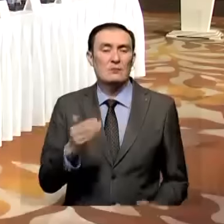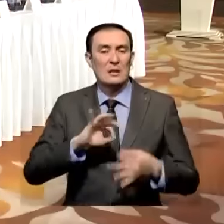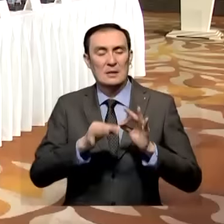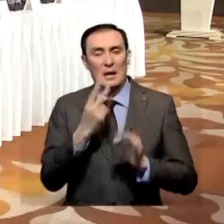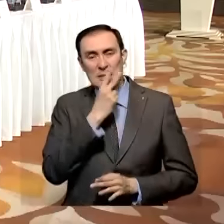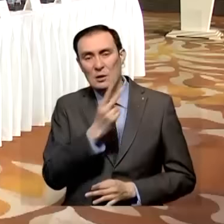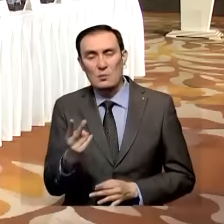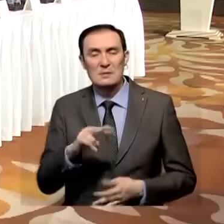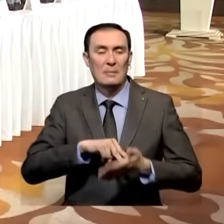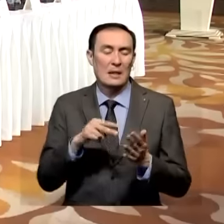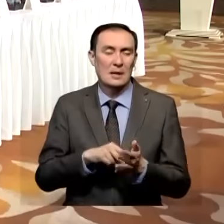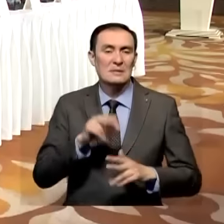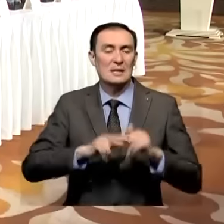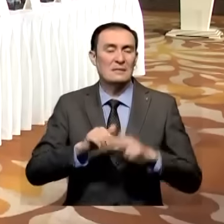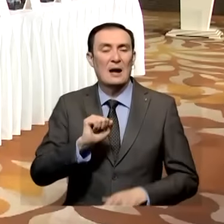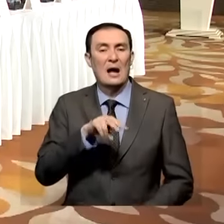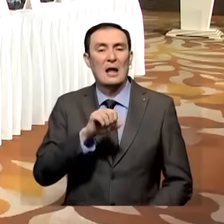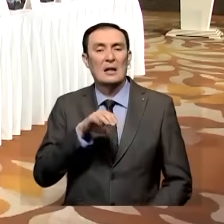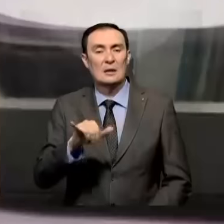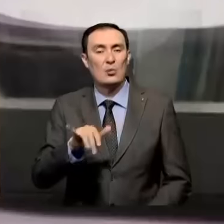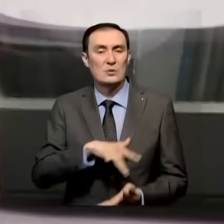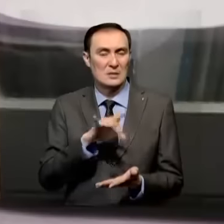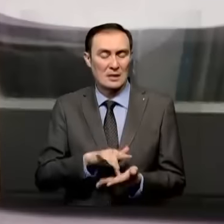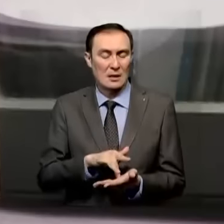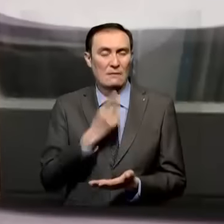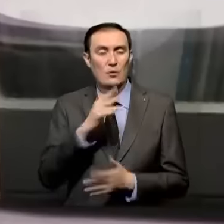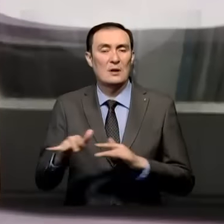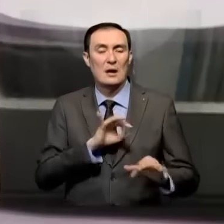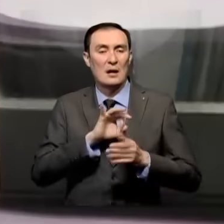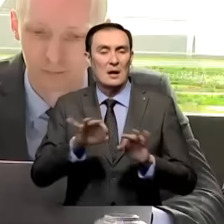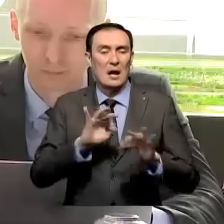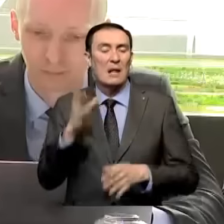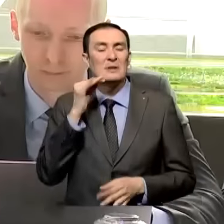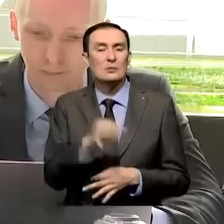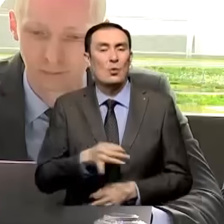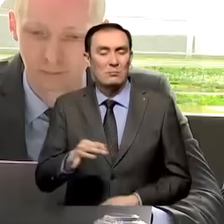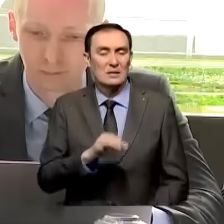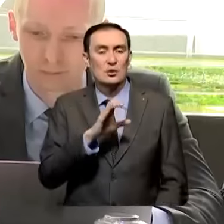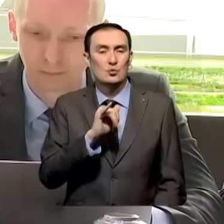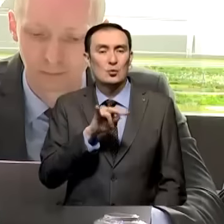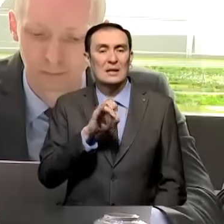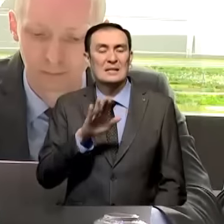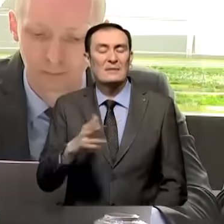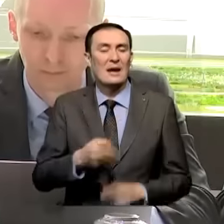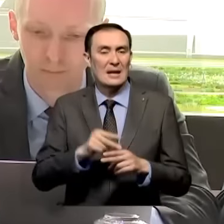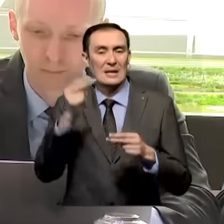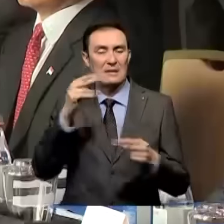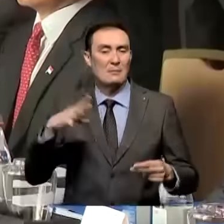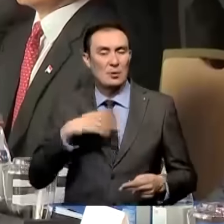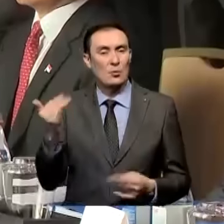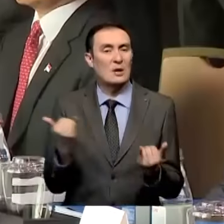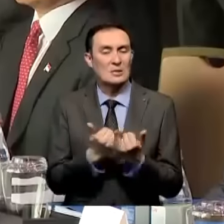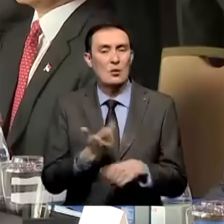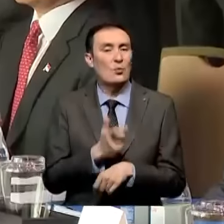детально ознакомились с планом строительства Алатау-Сити. Как отметил в ходе встречи аким Алматинской области Марат Султангазиев, эта тема вызвала у